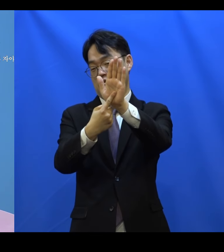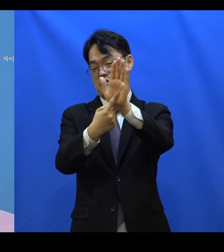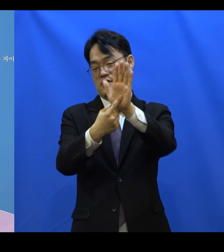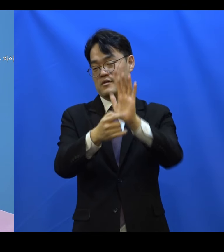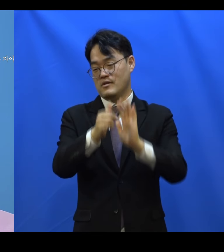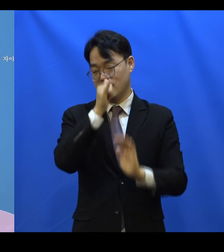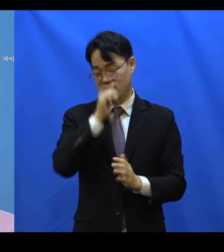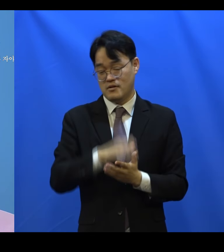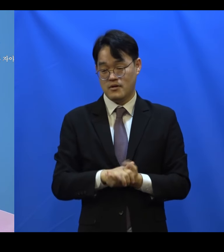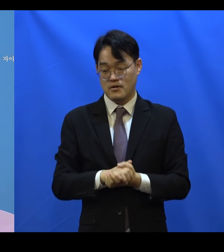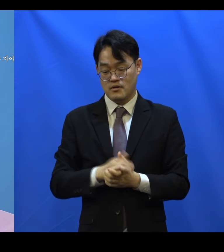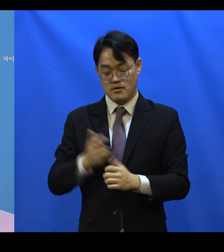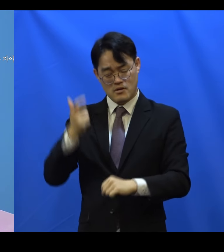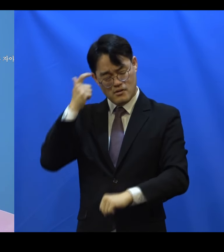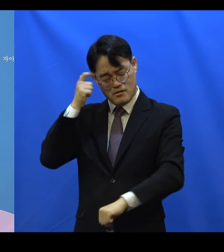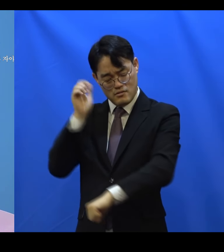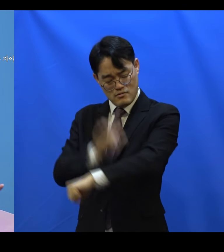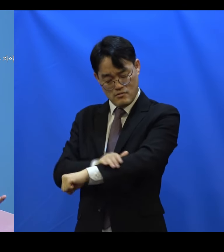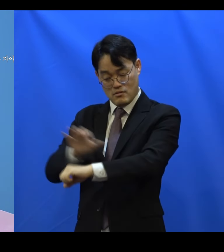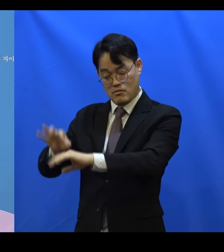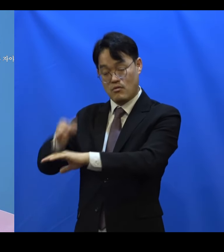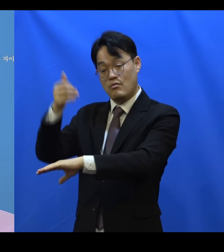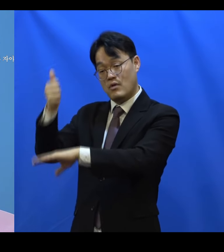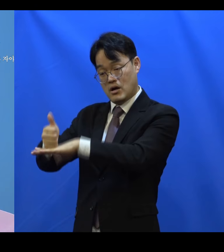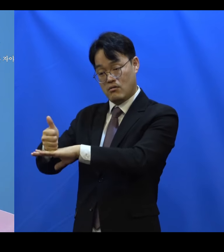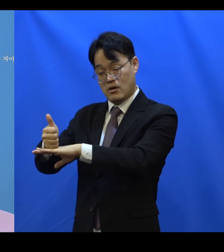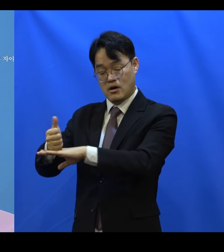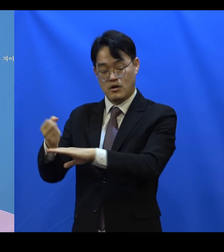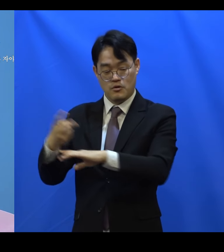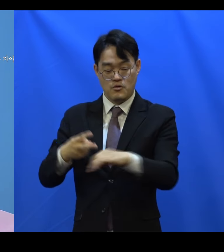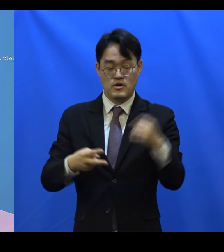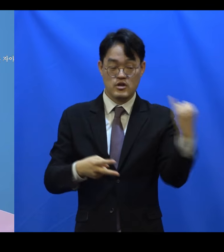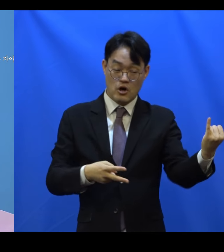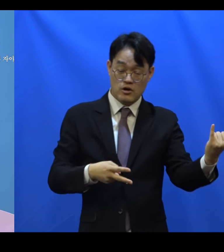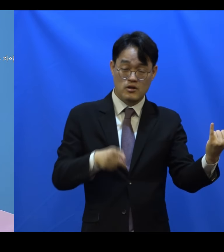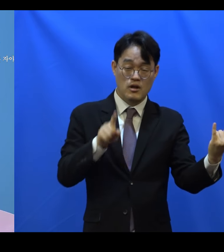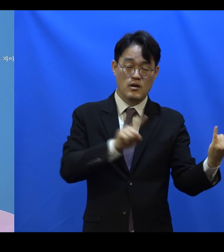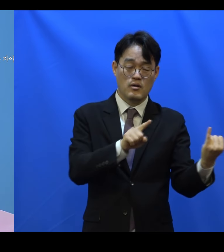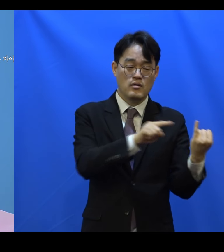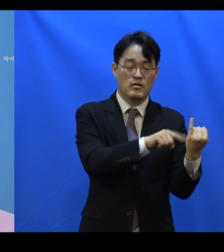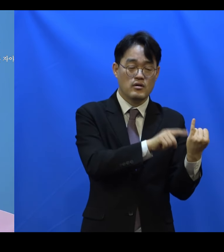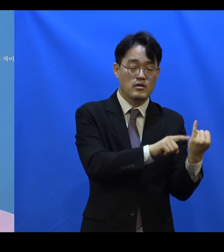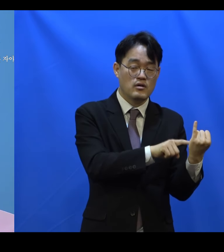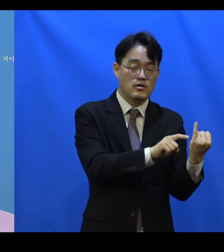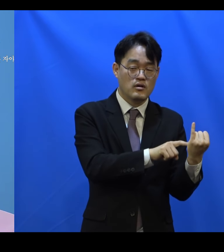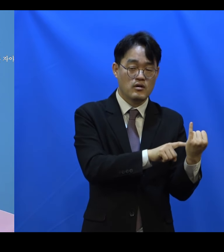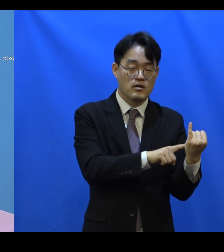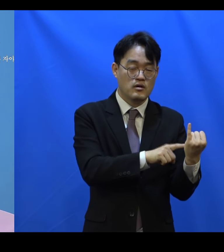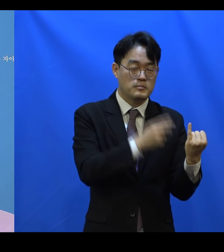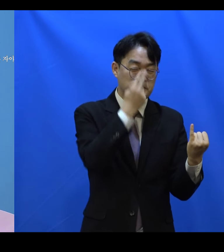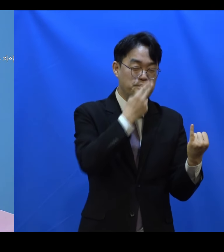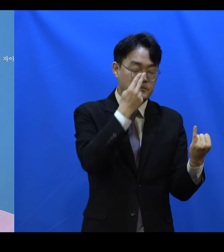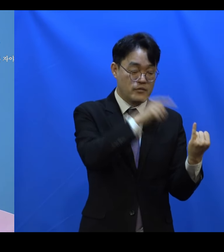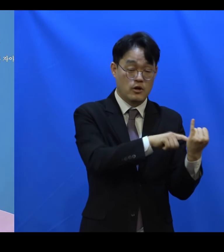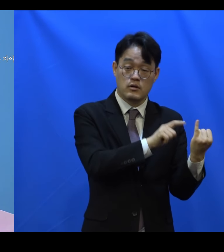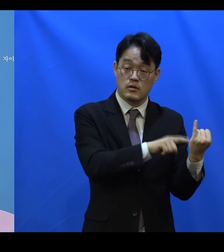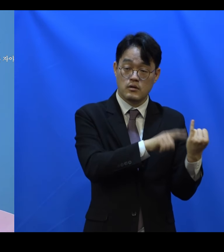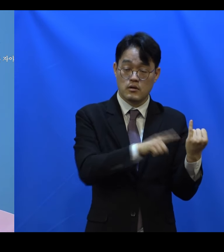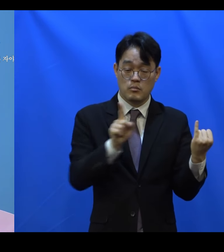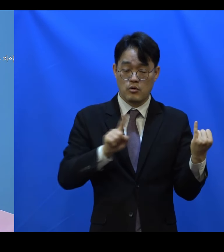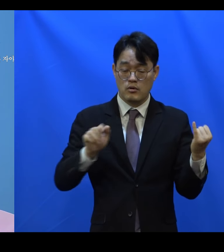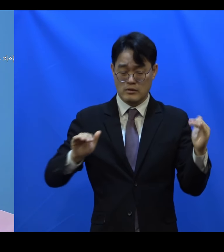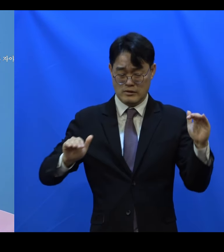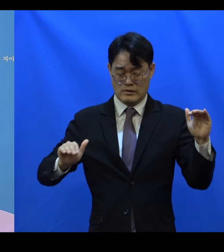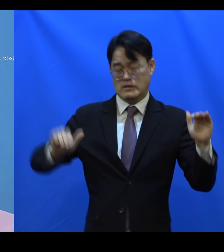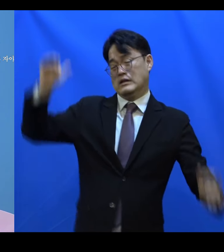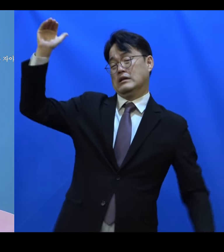솔로몬과 술람의 여인의 신분적 차이가 부끄러움이 된다면 사랑은 이루어질 수 없는 거예요. 서로를 매우